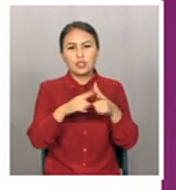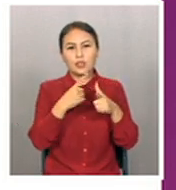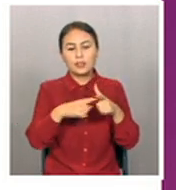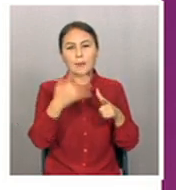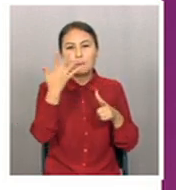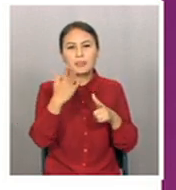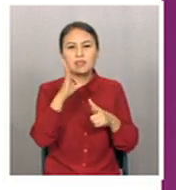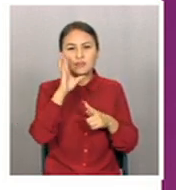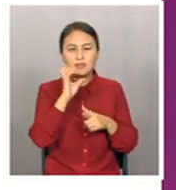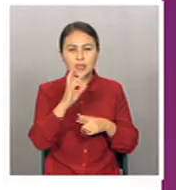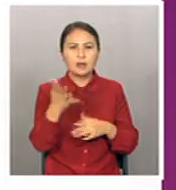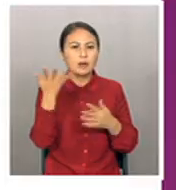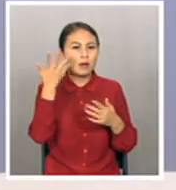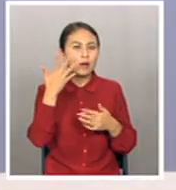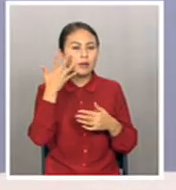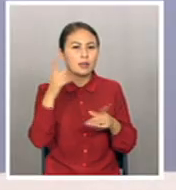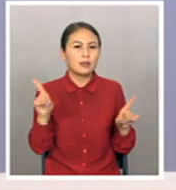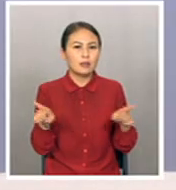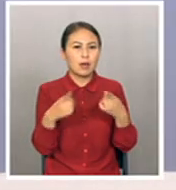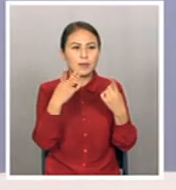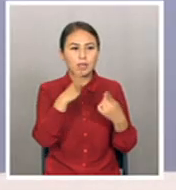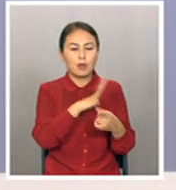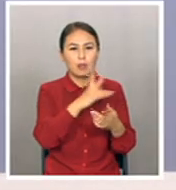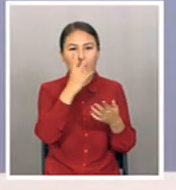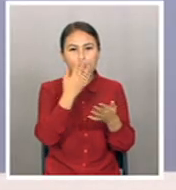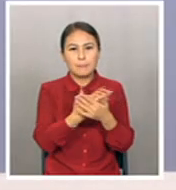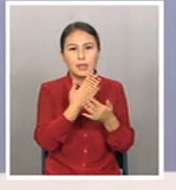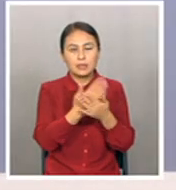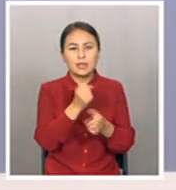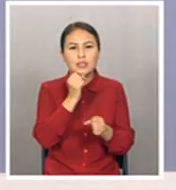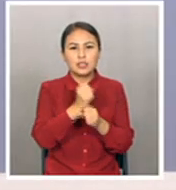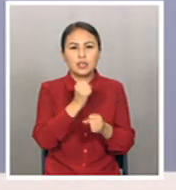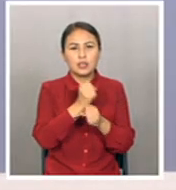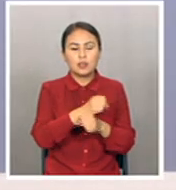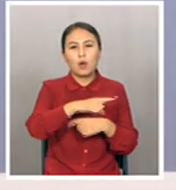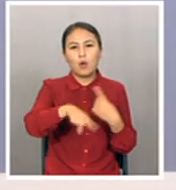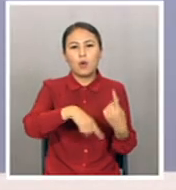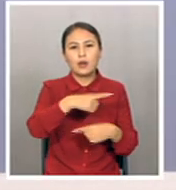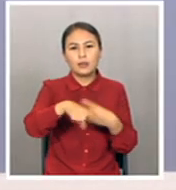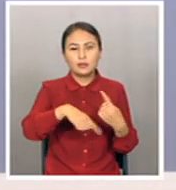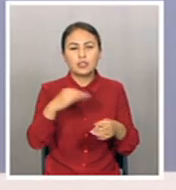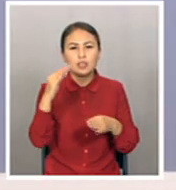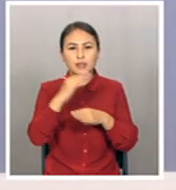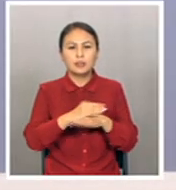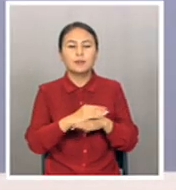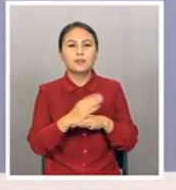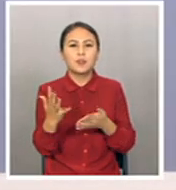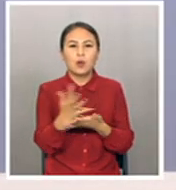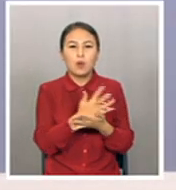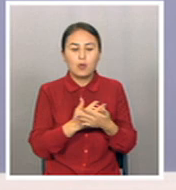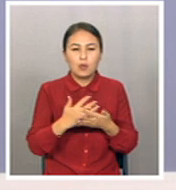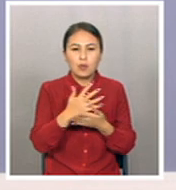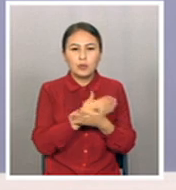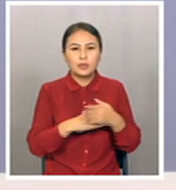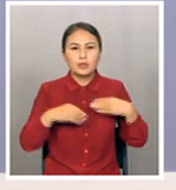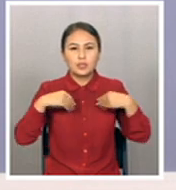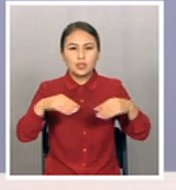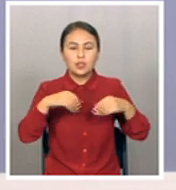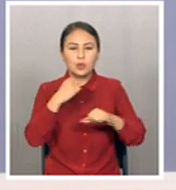ғасыр аралығында дамыды. Мұны қоладан жасалған орақтар және егіншілікке қажетті жер